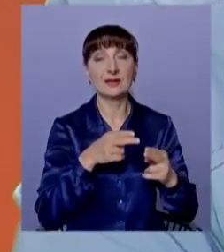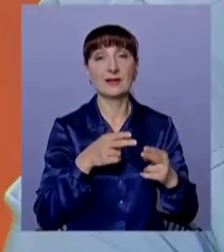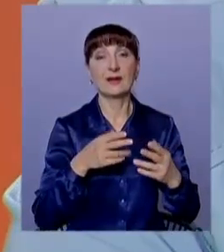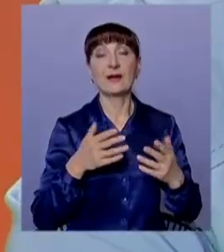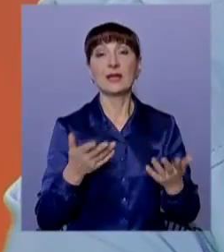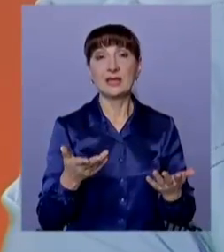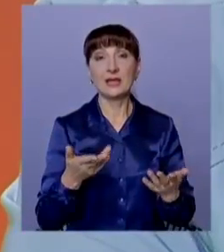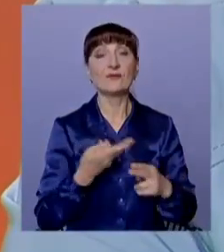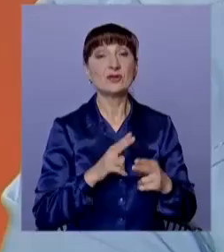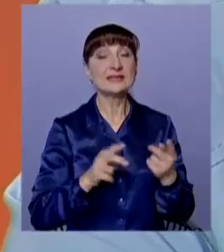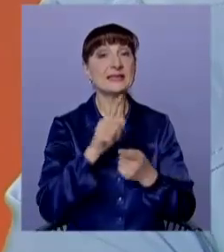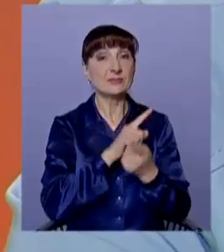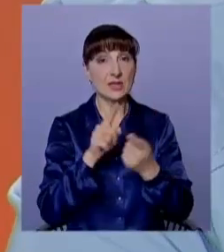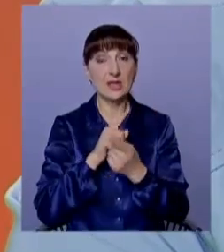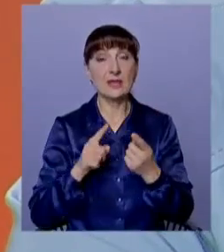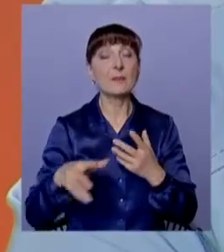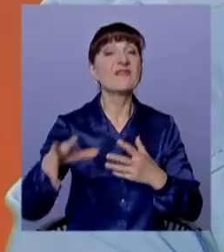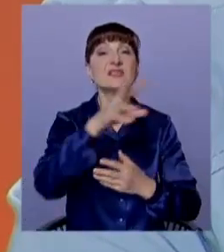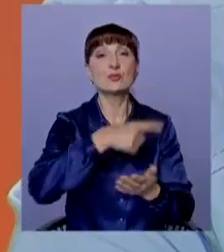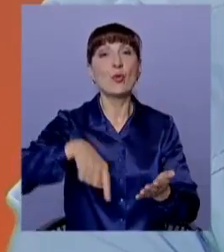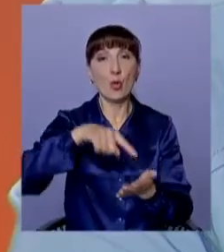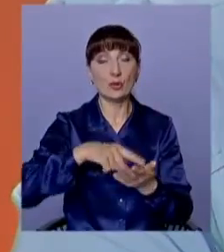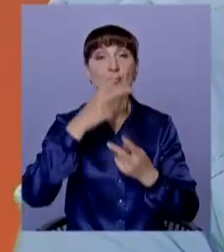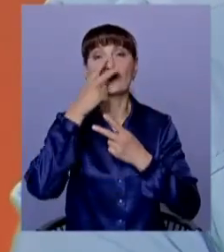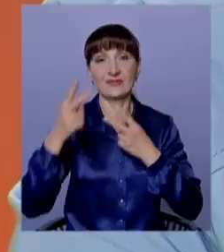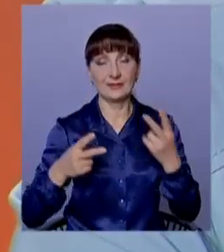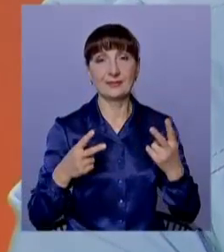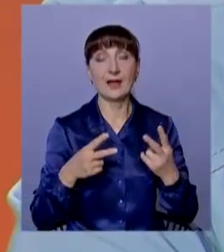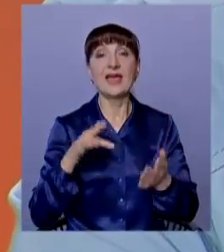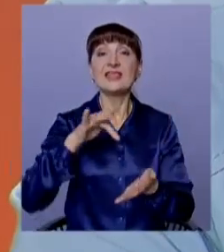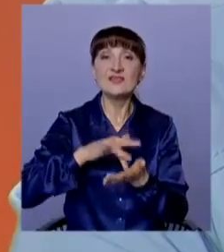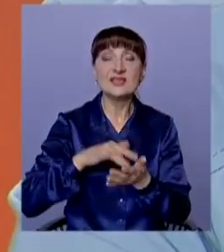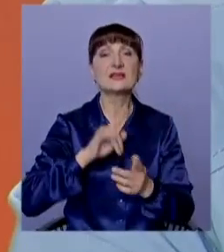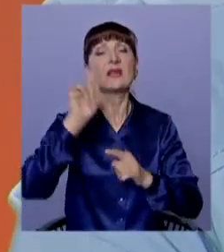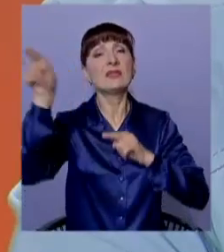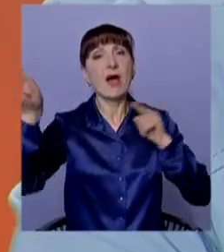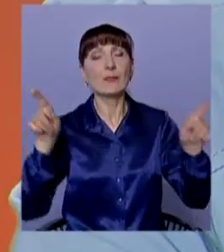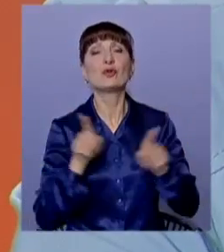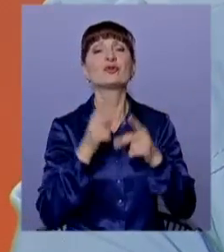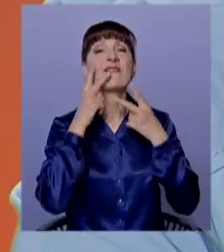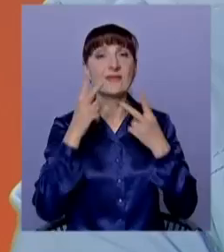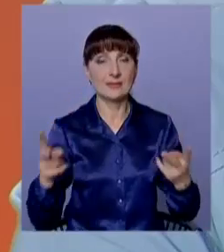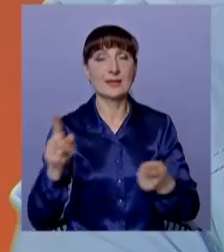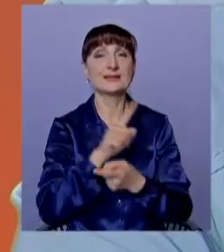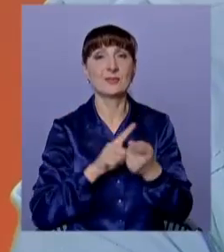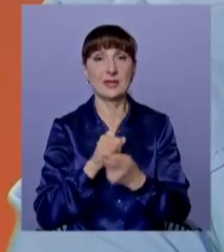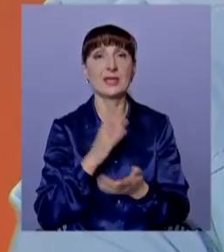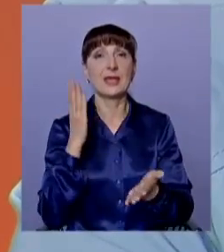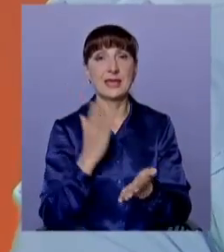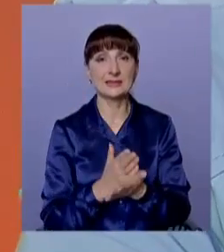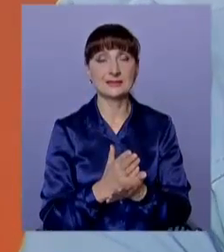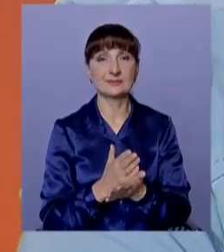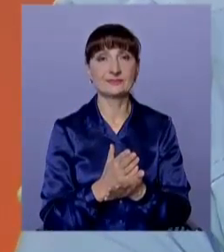район, эти изменения по всему городу, везде, и на окраинах тоже. Вот и в Наурзбайском районе, и в Алатауском районе.